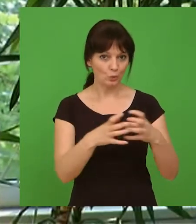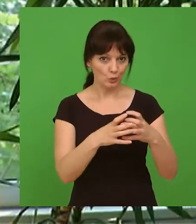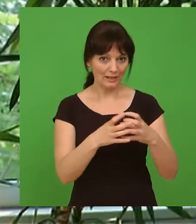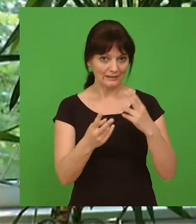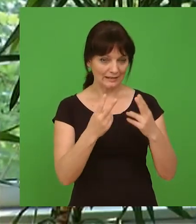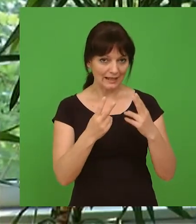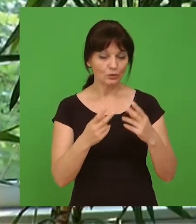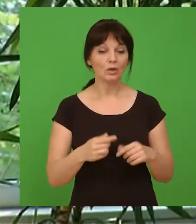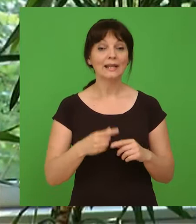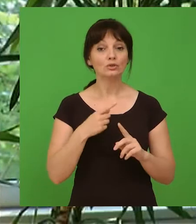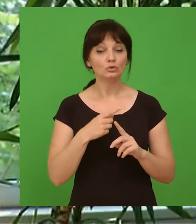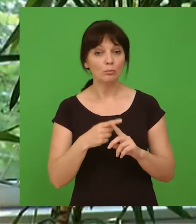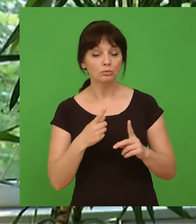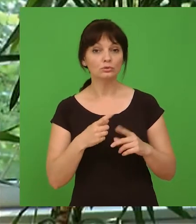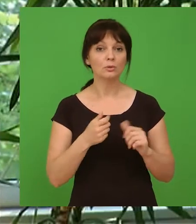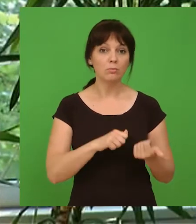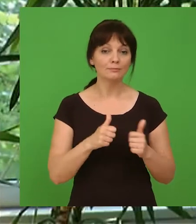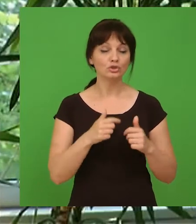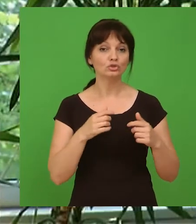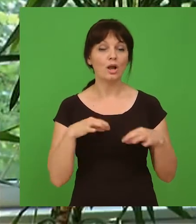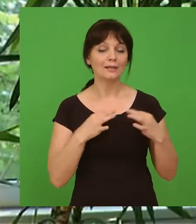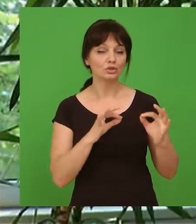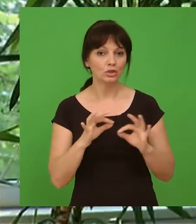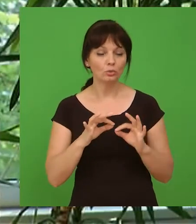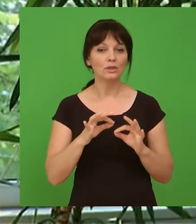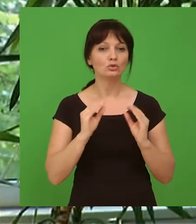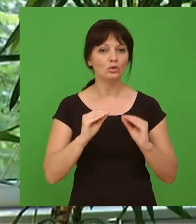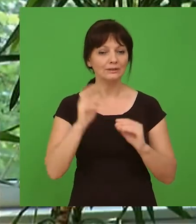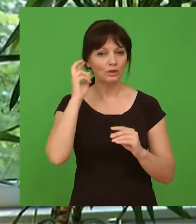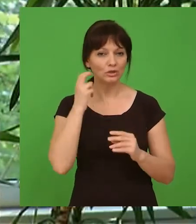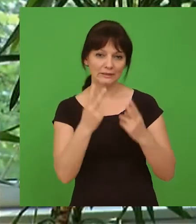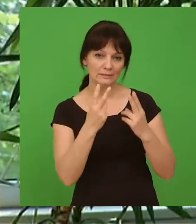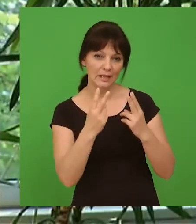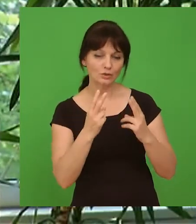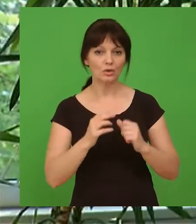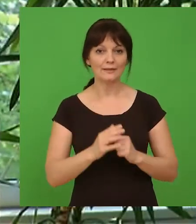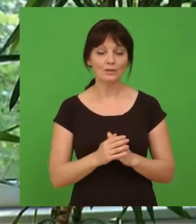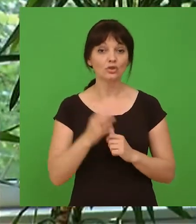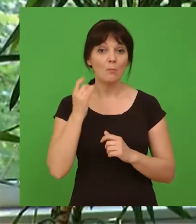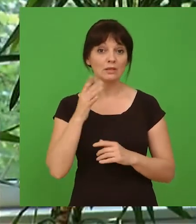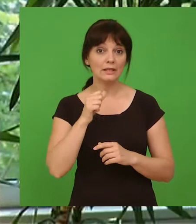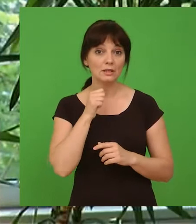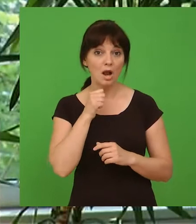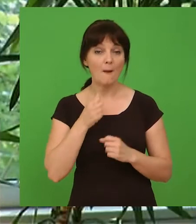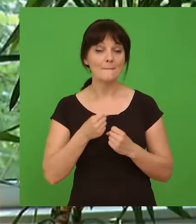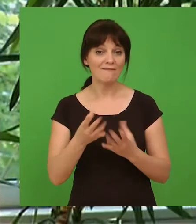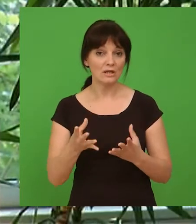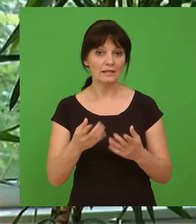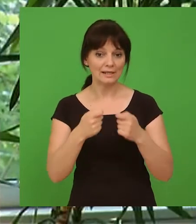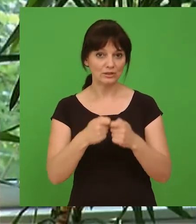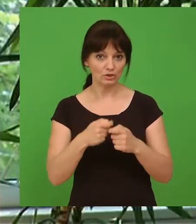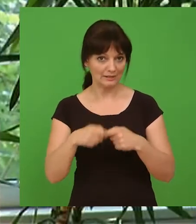gyülekezetben, majd többek között baptista egészségügyi és oktatási intézményeket is meglátogattak. A Billy Graham evangelizációs